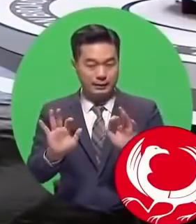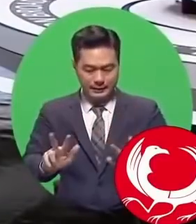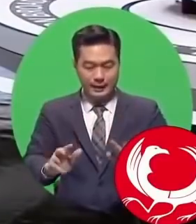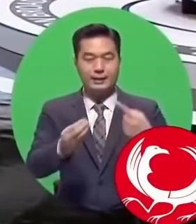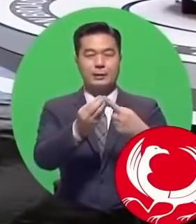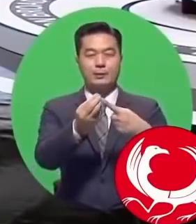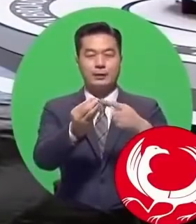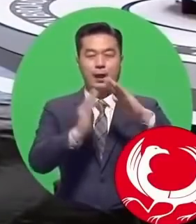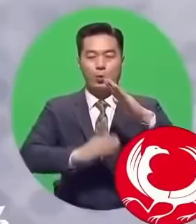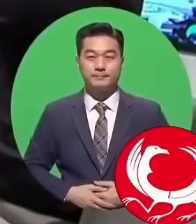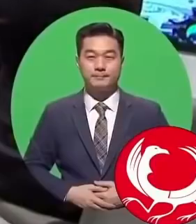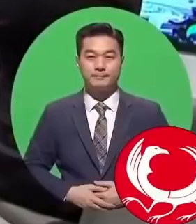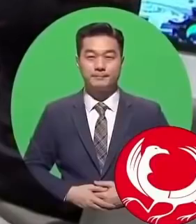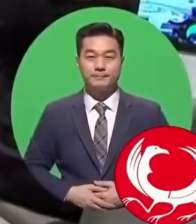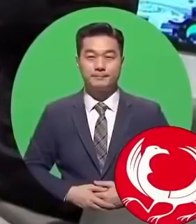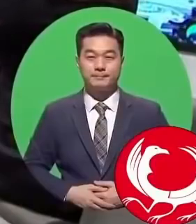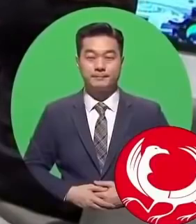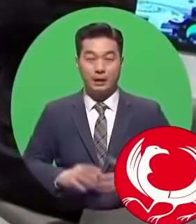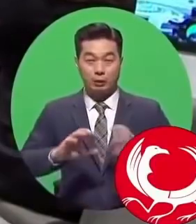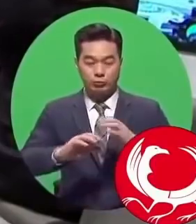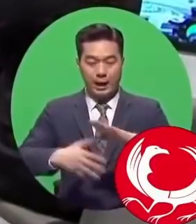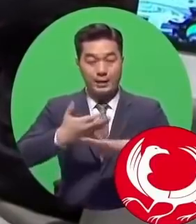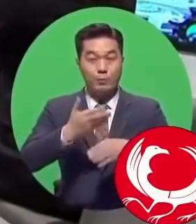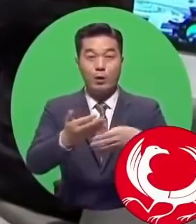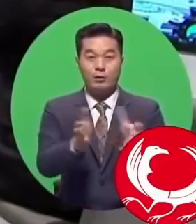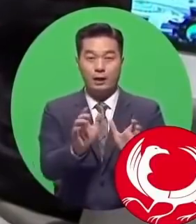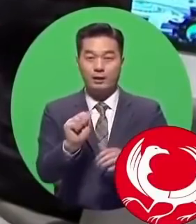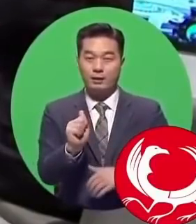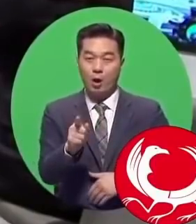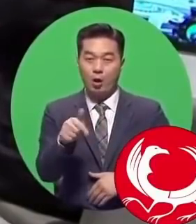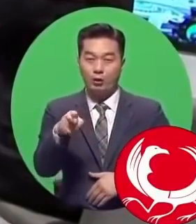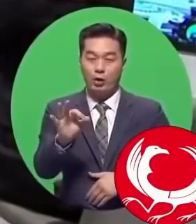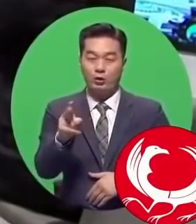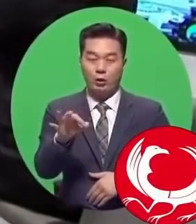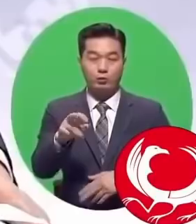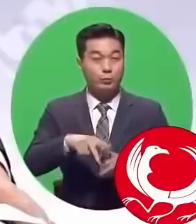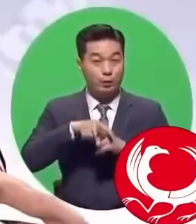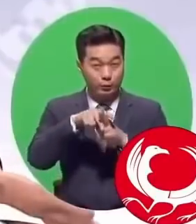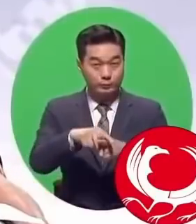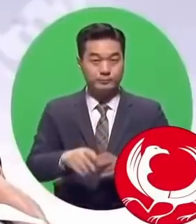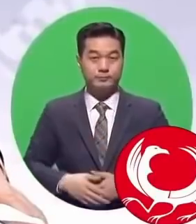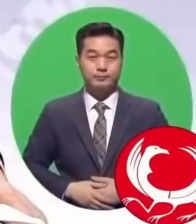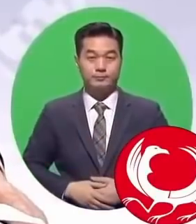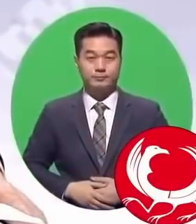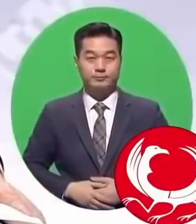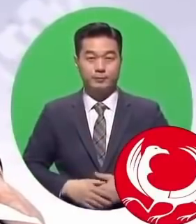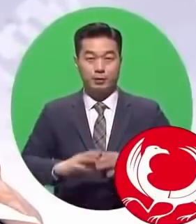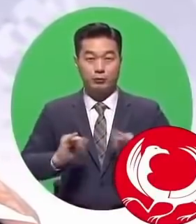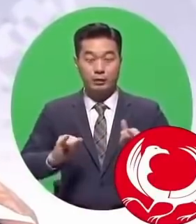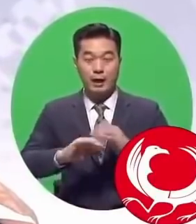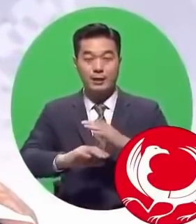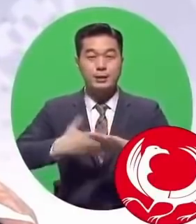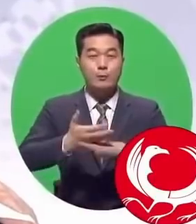발표를 진행하도록 하겠습니다. 국가혁명당 허경영 후보 시작하시죠. 네, 국가혁명당 허경영 후보입니다.